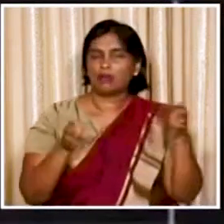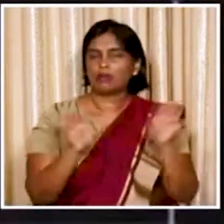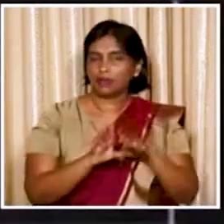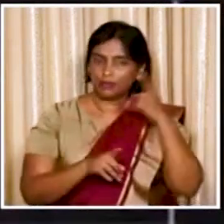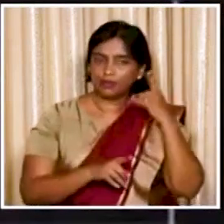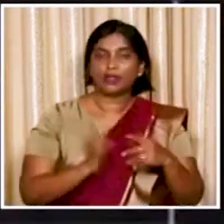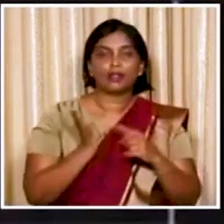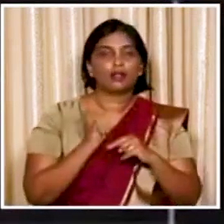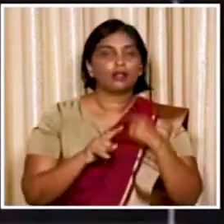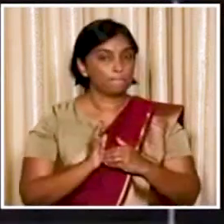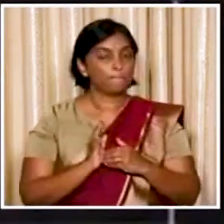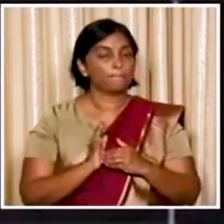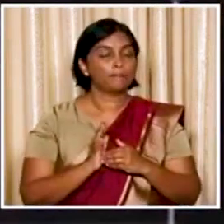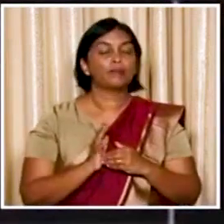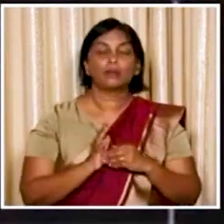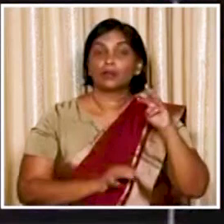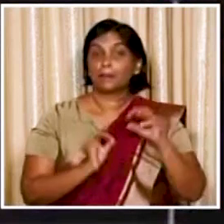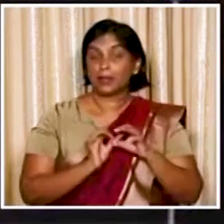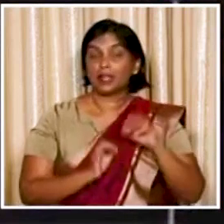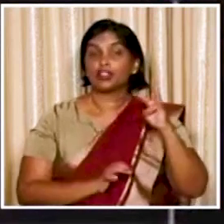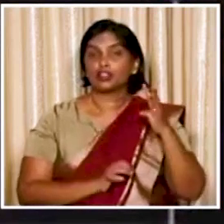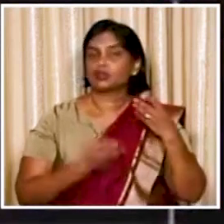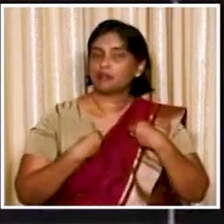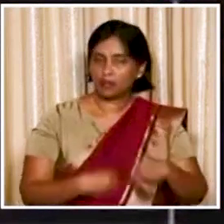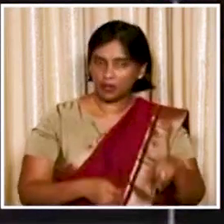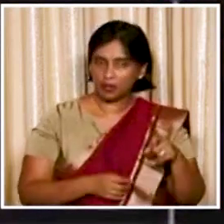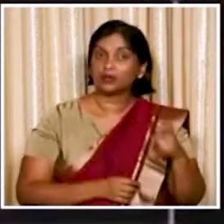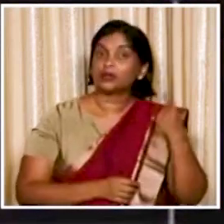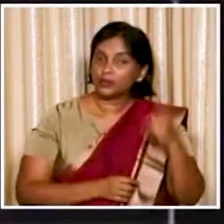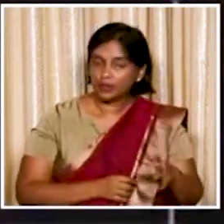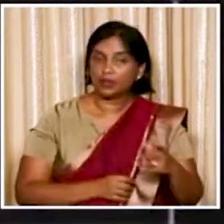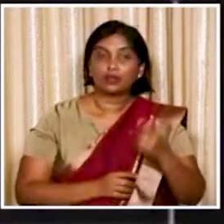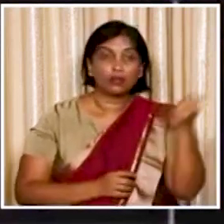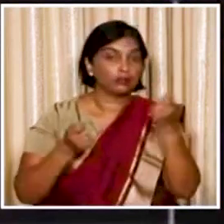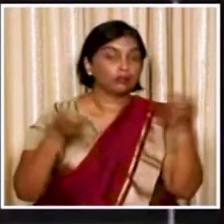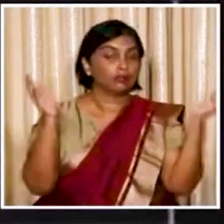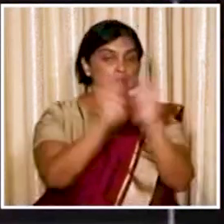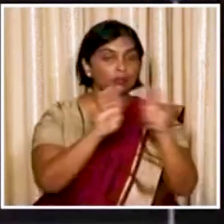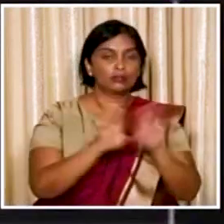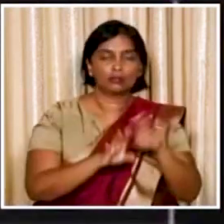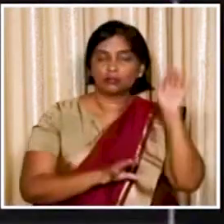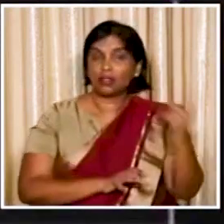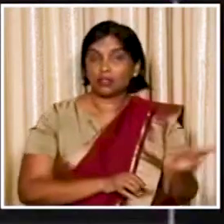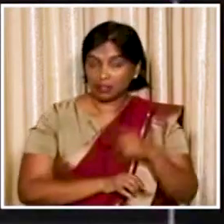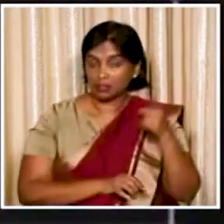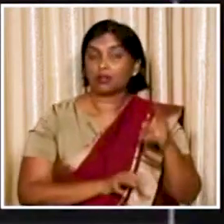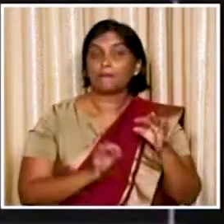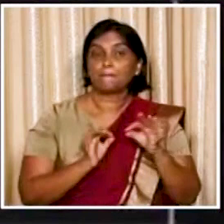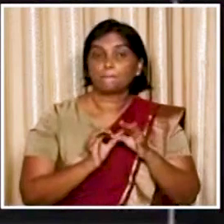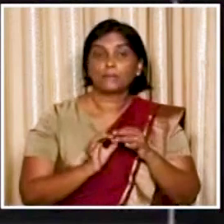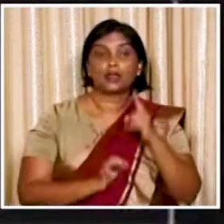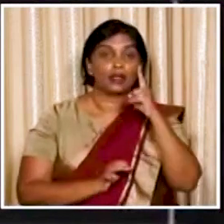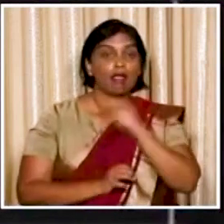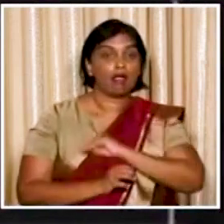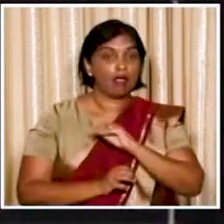නිසා බදු ඩොලර් මිලියන බිලියන 300ක් අපිට අහිමි වුණා. ඒ වගේම තමයි තැබෑරුම් බැහැව්වා. අපිට දැනගන්න ඕනේ දවසකට රුපියල් බිලියන 1ක